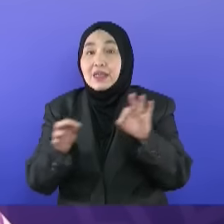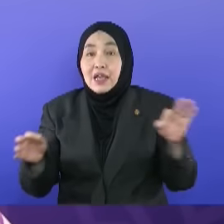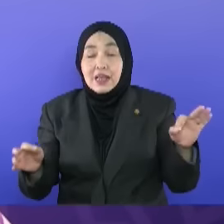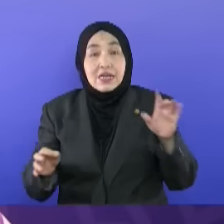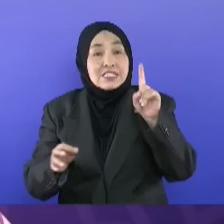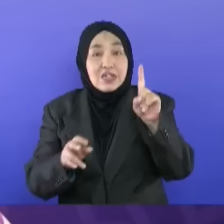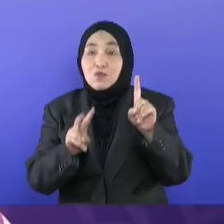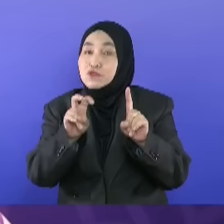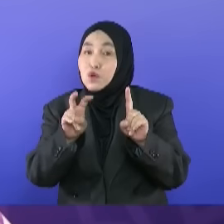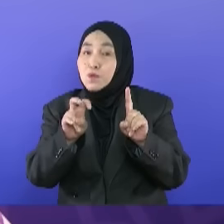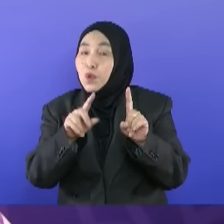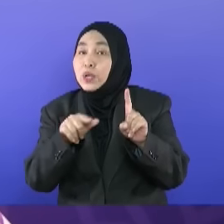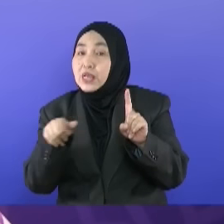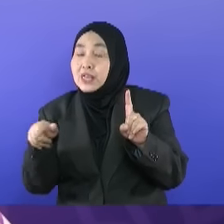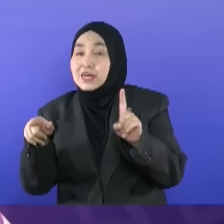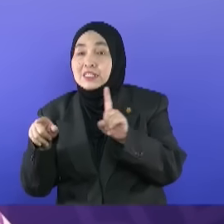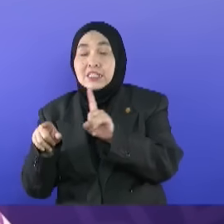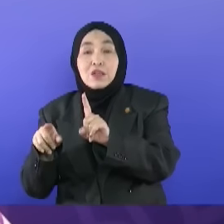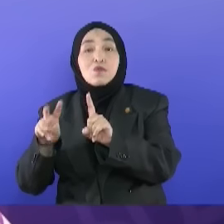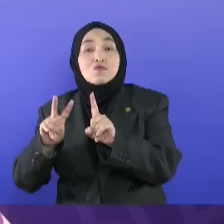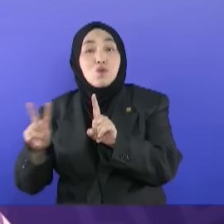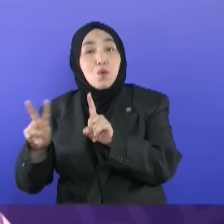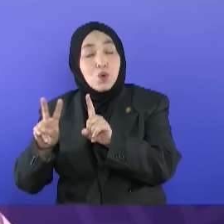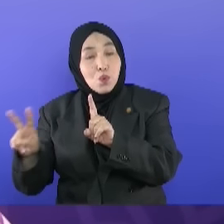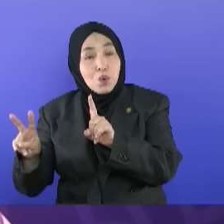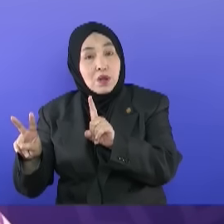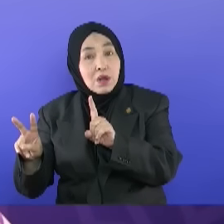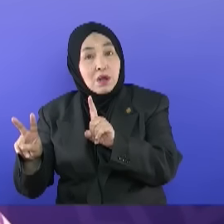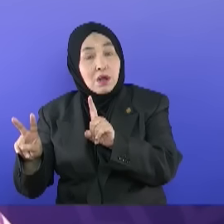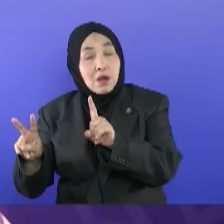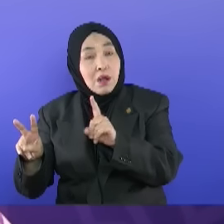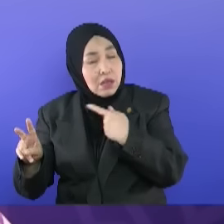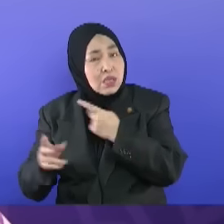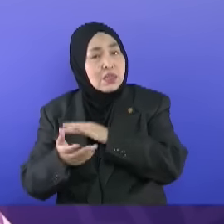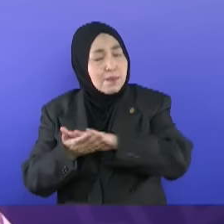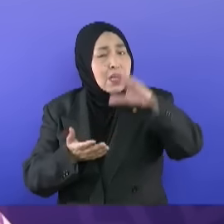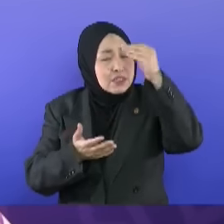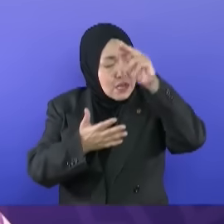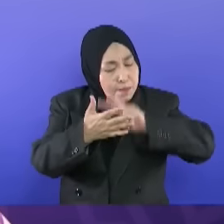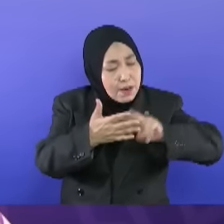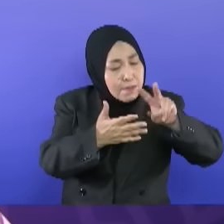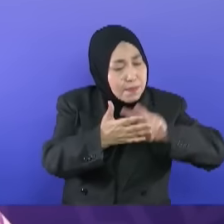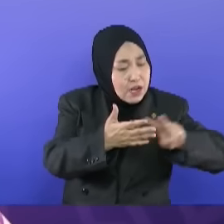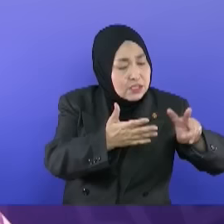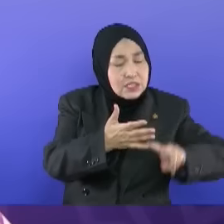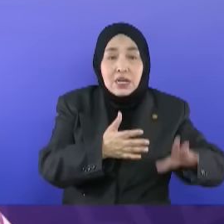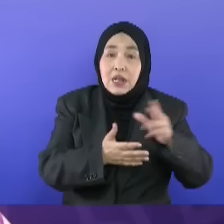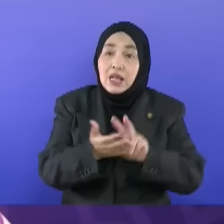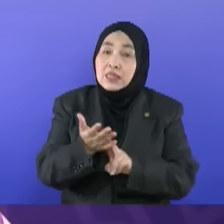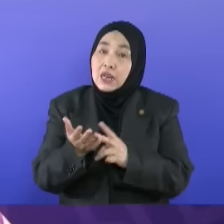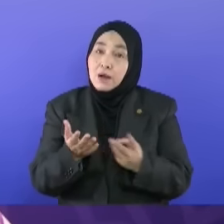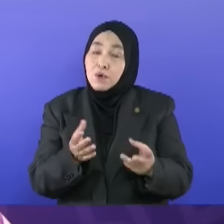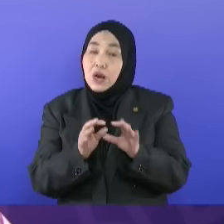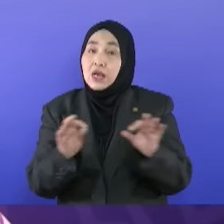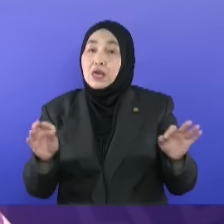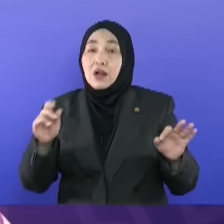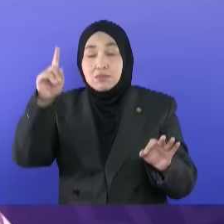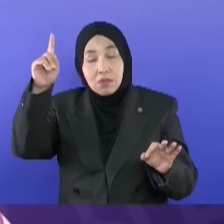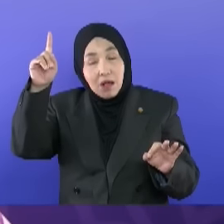120 hingga 122 akan sama-sama kita belajar membaca dan juga tadabur ayat-ayat Allah